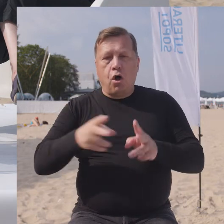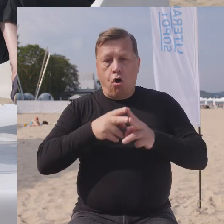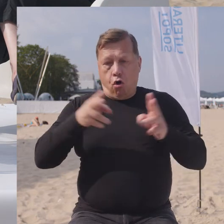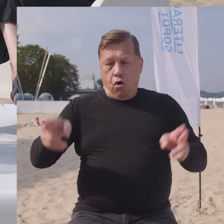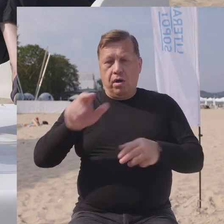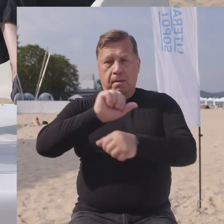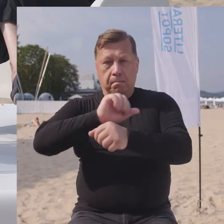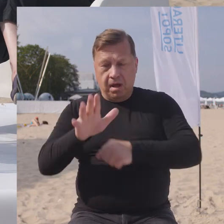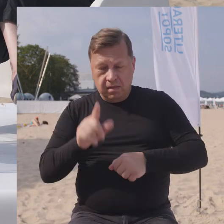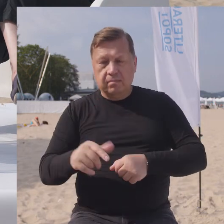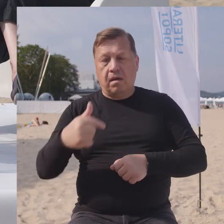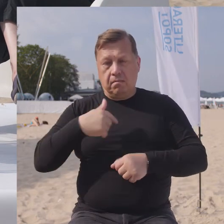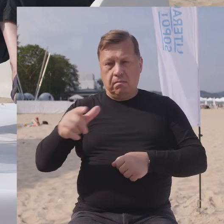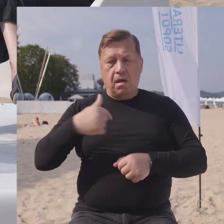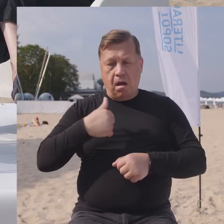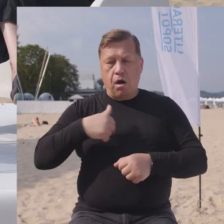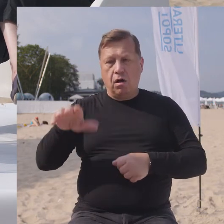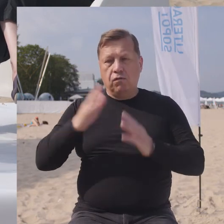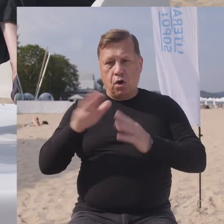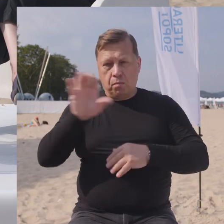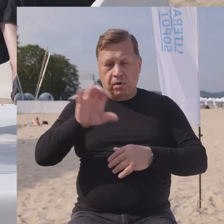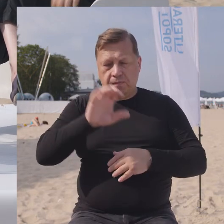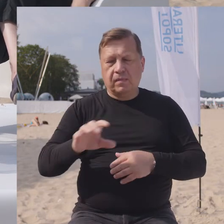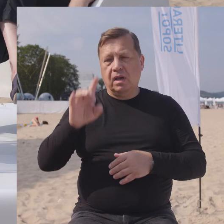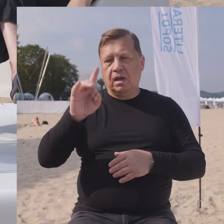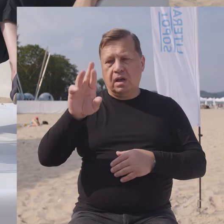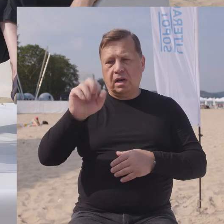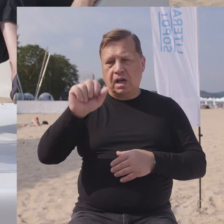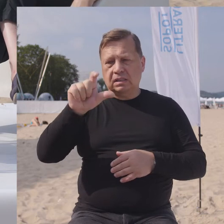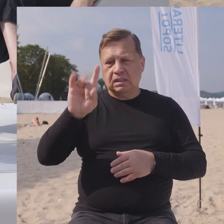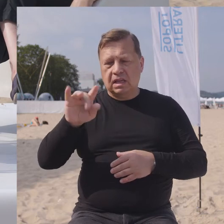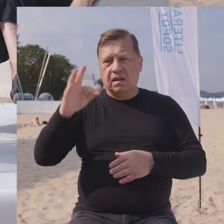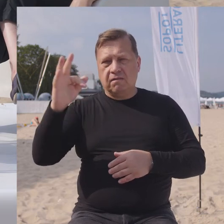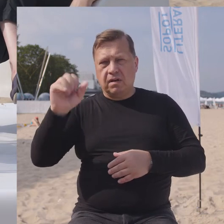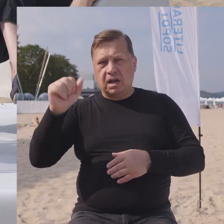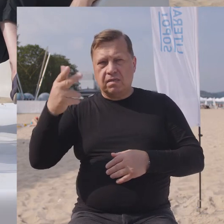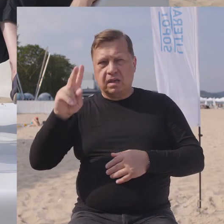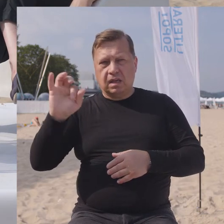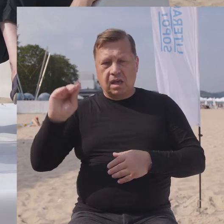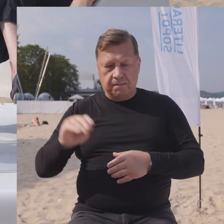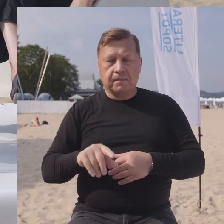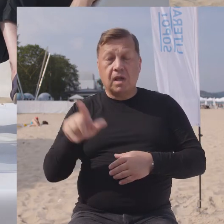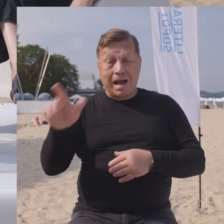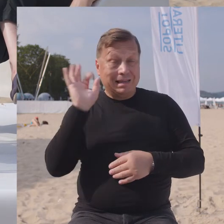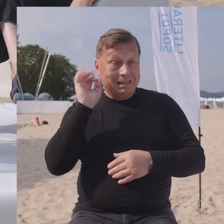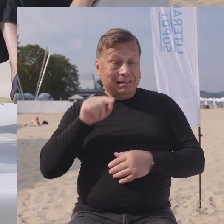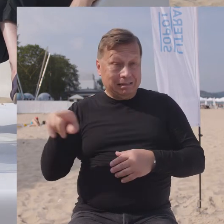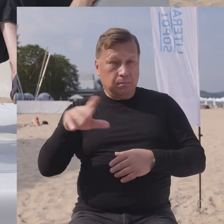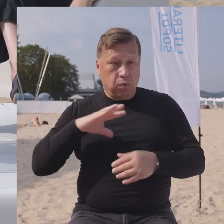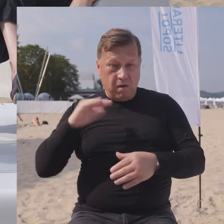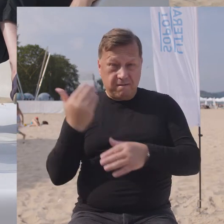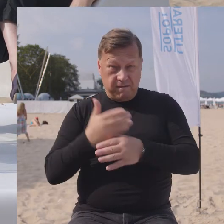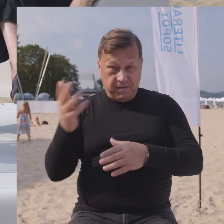pandemii oglądałyśmy w domu Grace i Frankie i przecież te dziewczyny między innymi miały